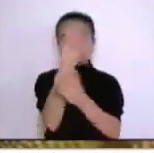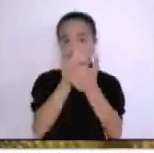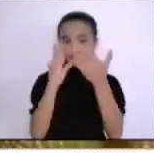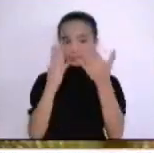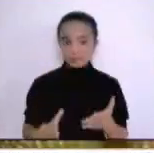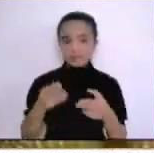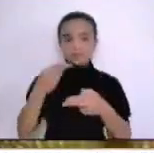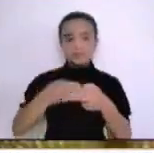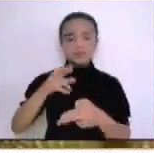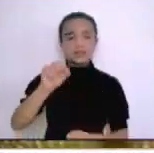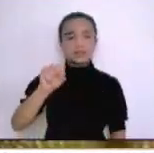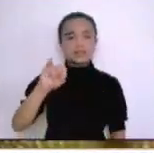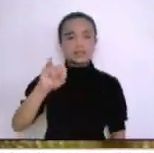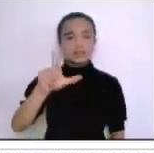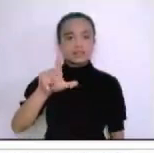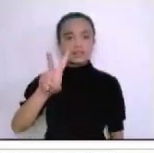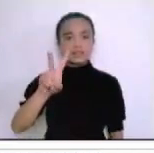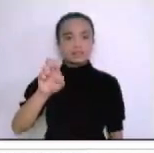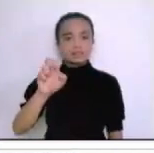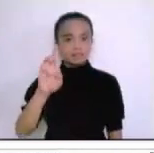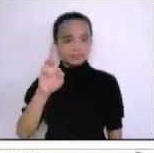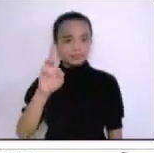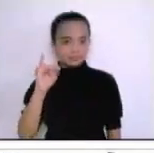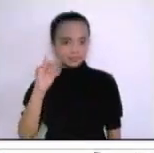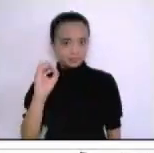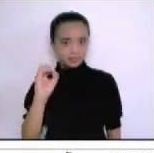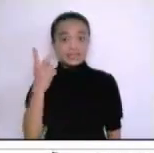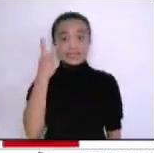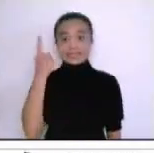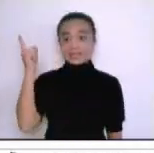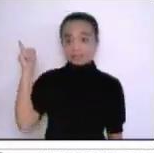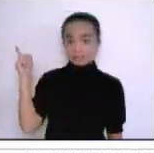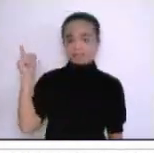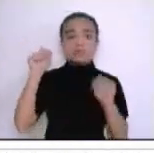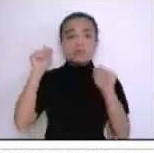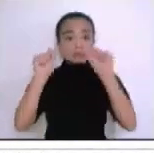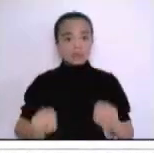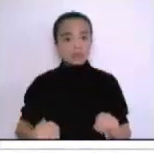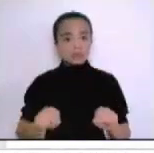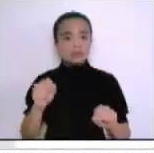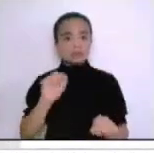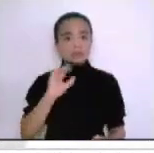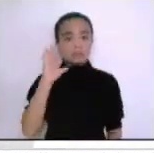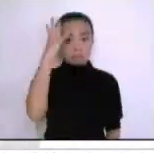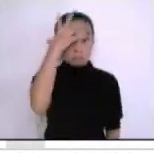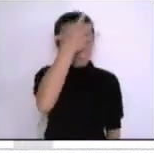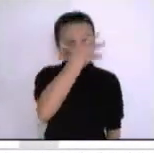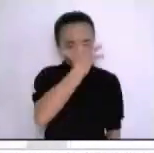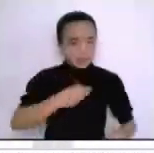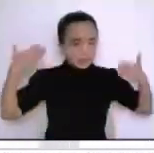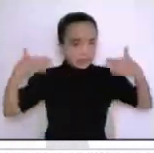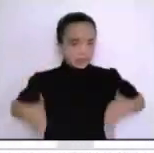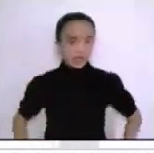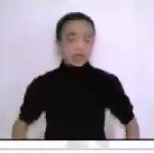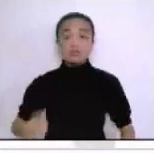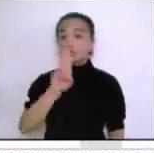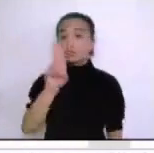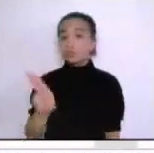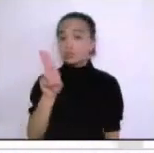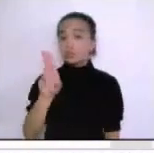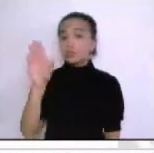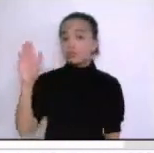Silverio Anglaser. Sa outline pa lamang, makikitang elegante po ang gown na susuotin sa Inauguration Day